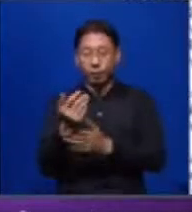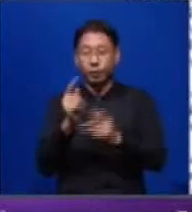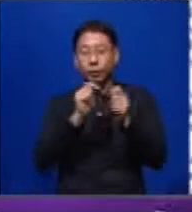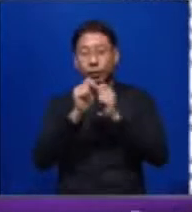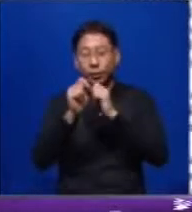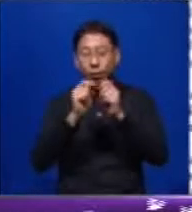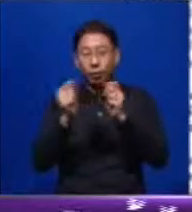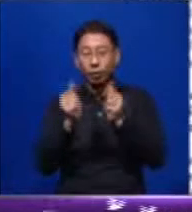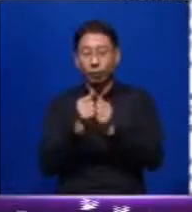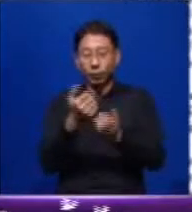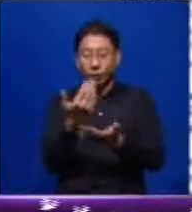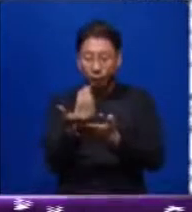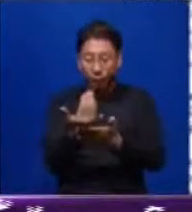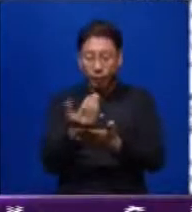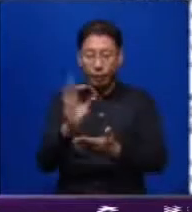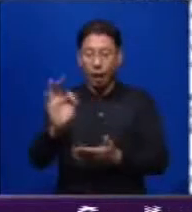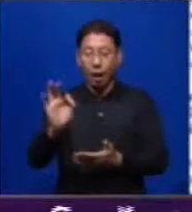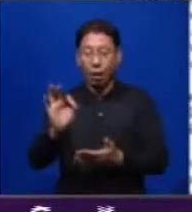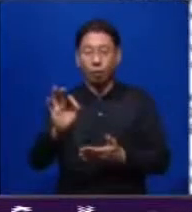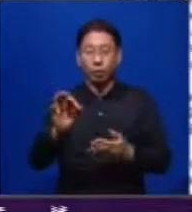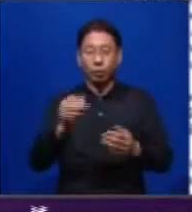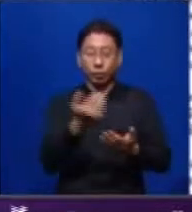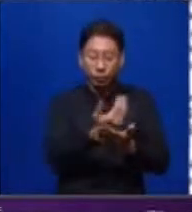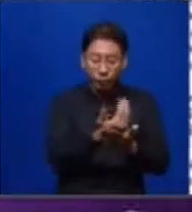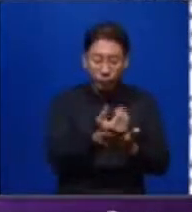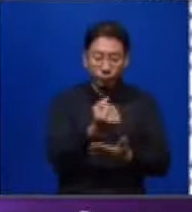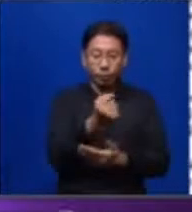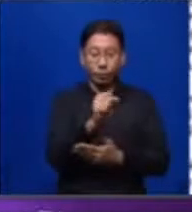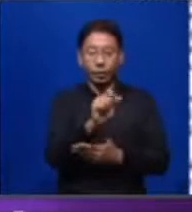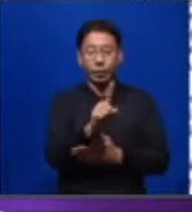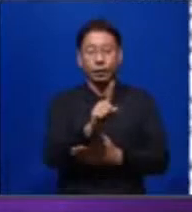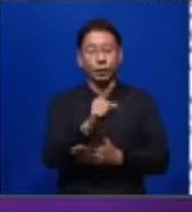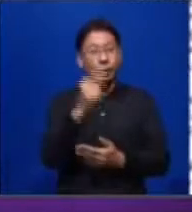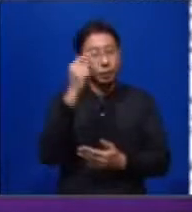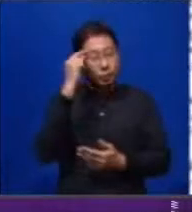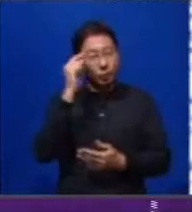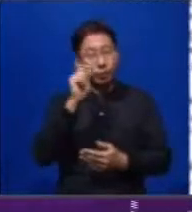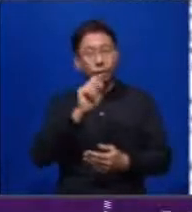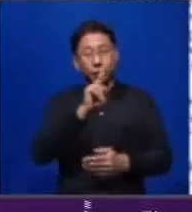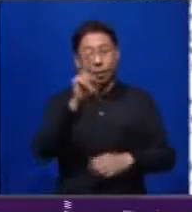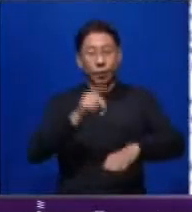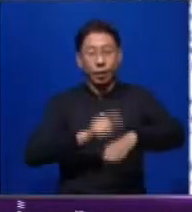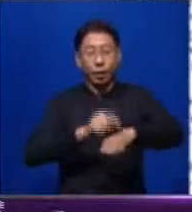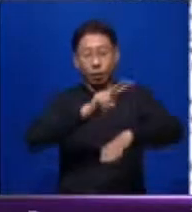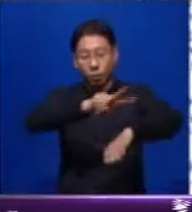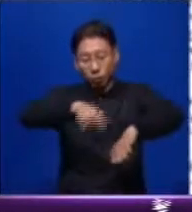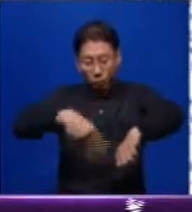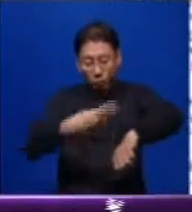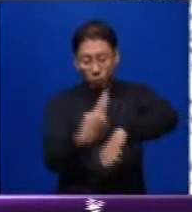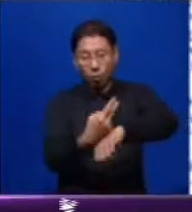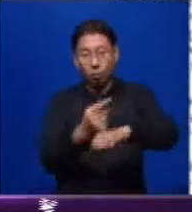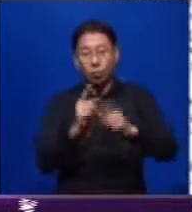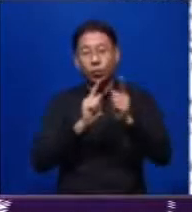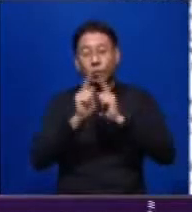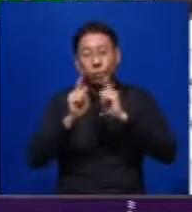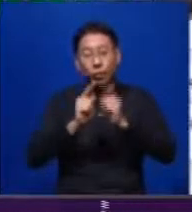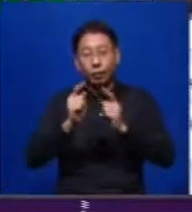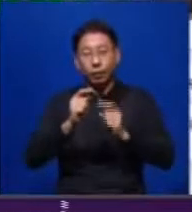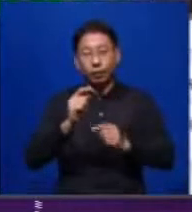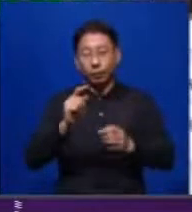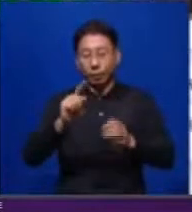กับทางช่อง 9หรือว่าช่อง NBTค่ะซึ่งใช้เวลาประมาณ 2ชั่วโมงแบ่งเวลาพูดฝ่ายละ 1ชั่วโมง